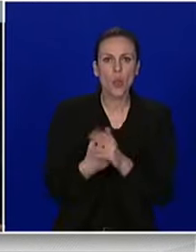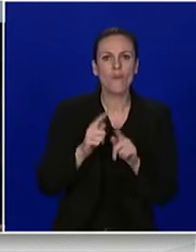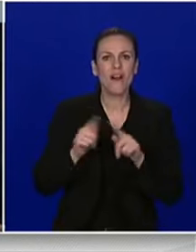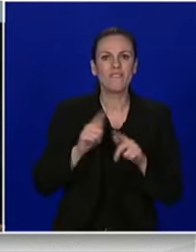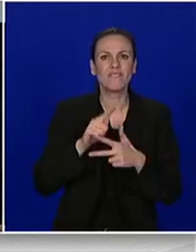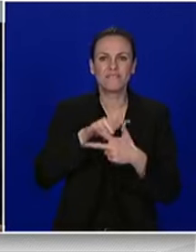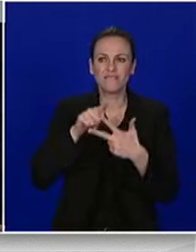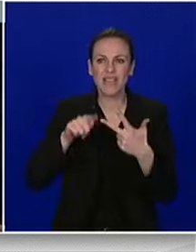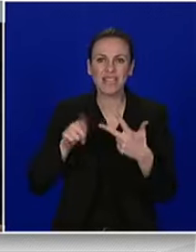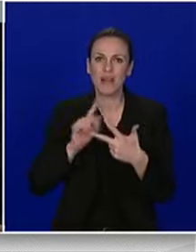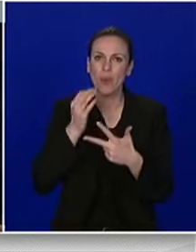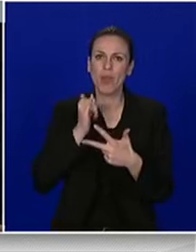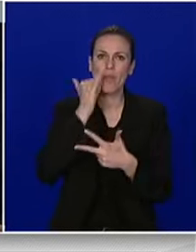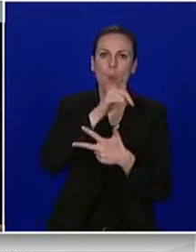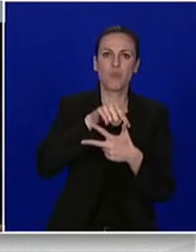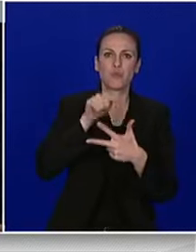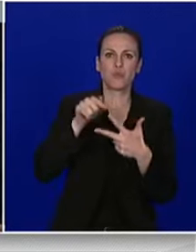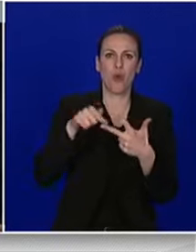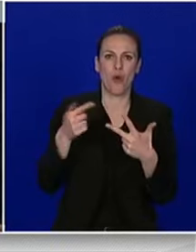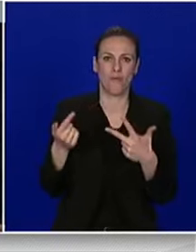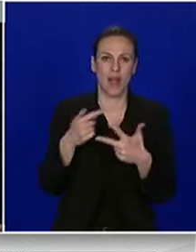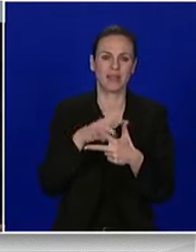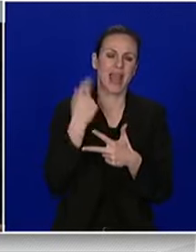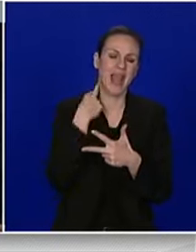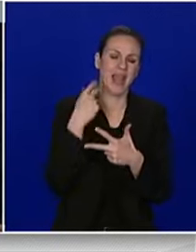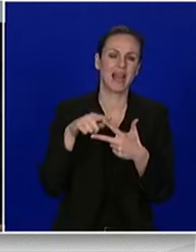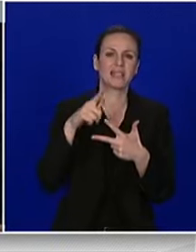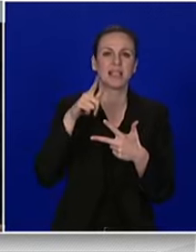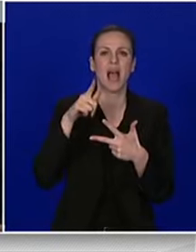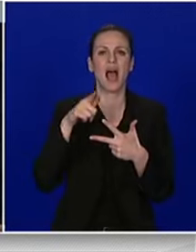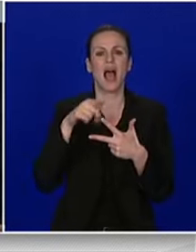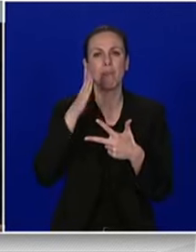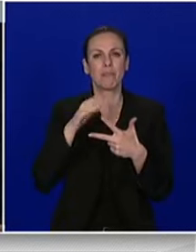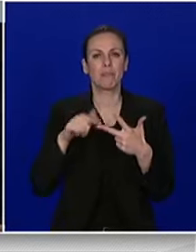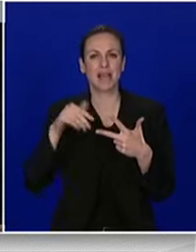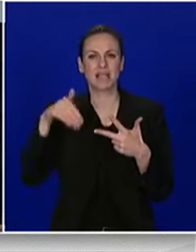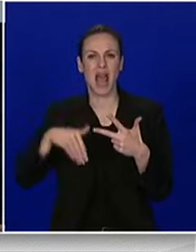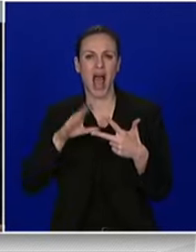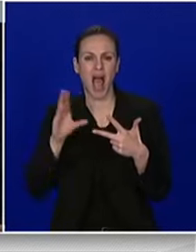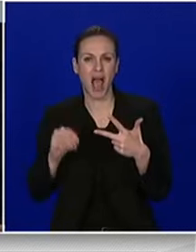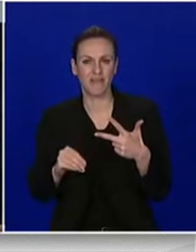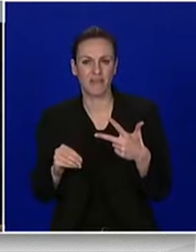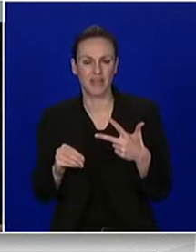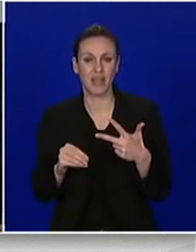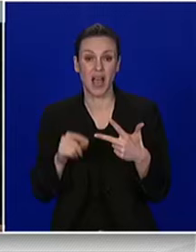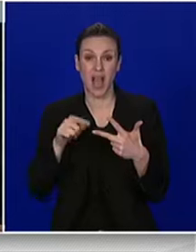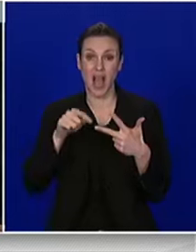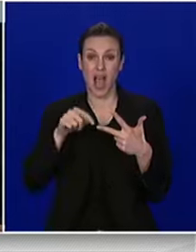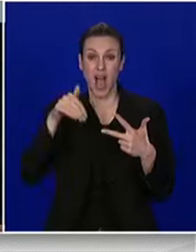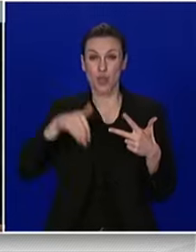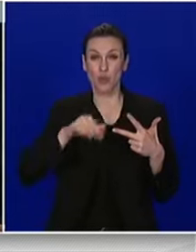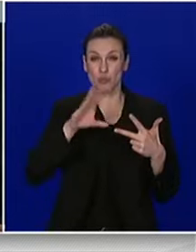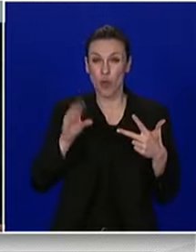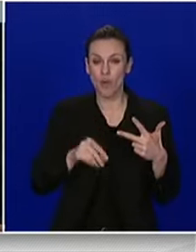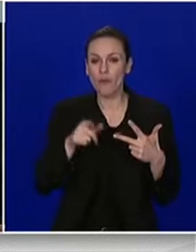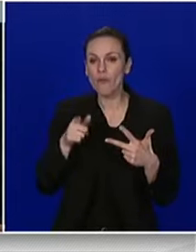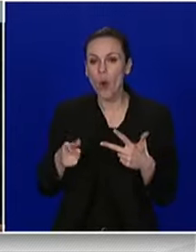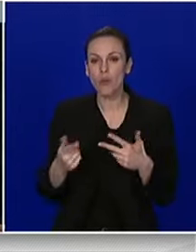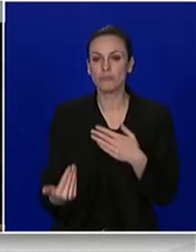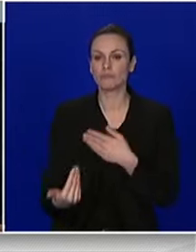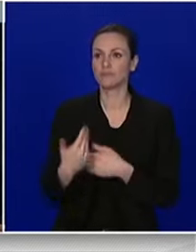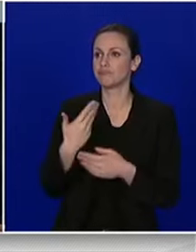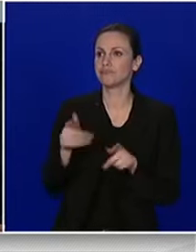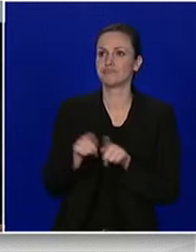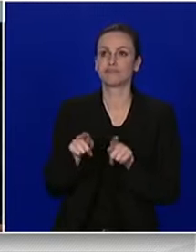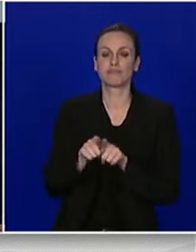svako tako putovanje, a vidimo da ovaj južnoafrički sloj je došao